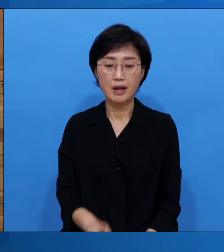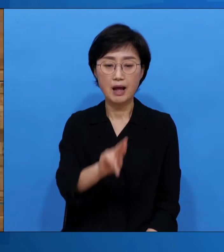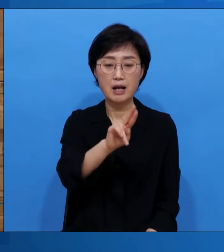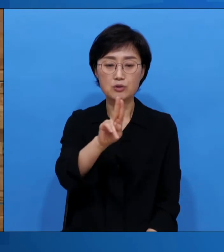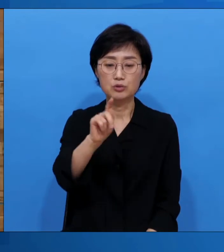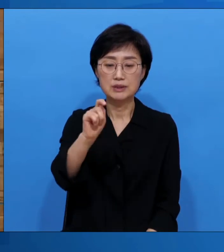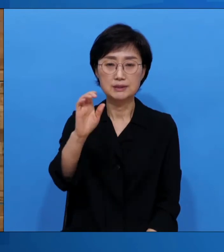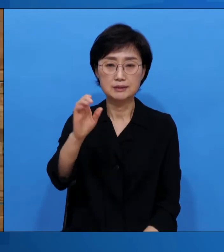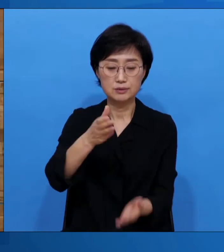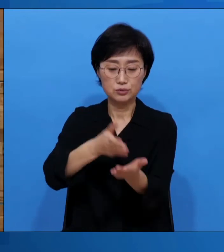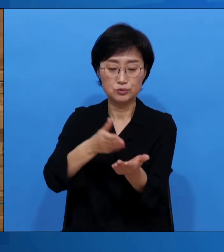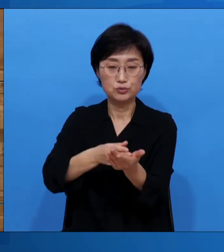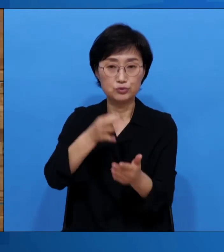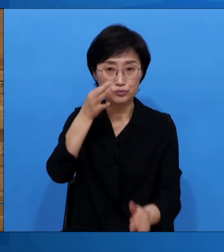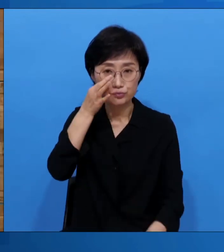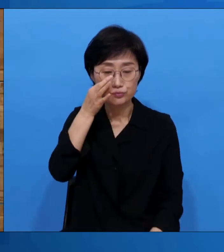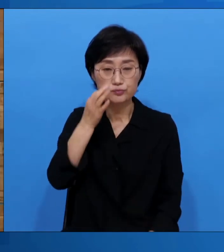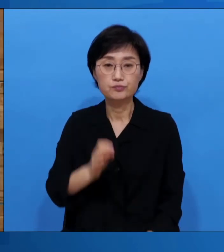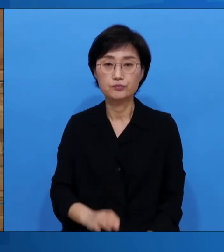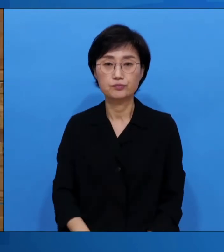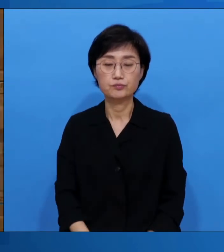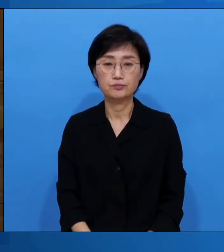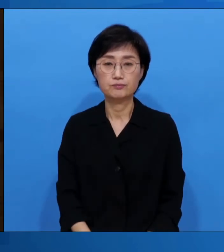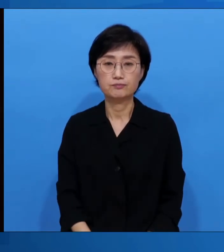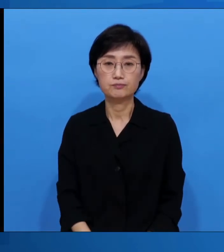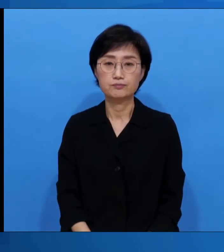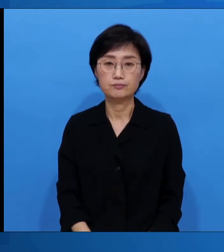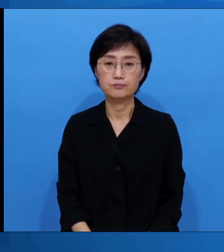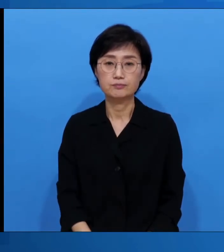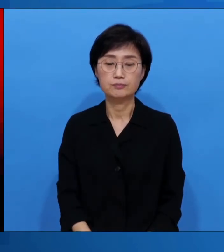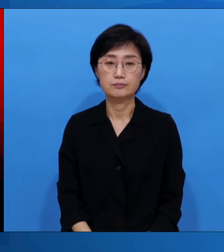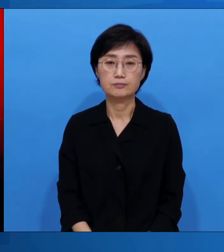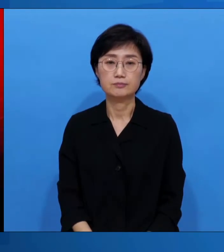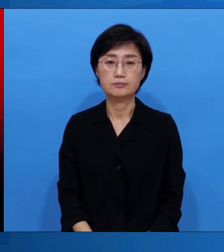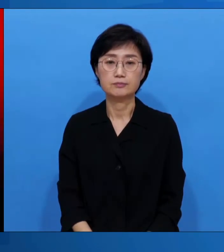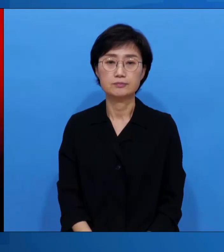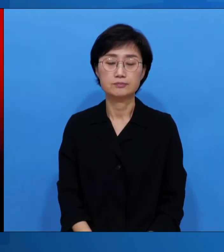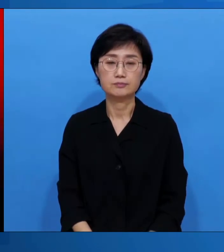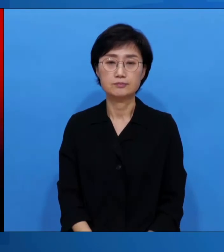RUTC 뉴스 시청하시겠습니다. We'll watch the RUTC news.